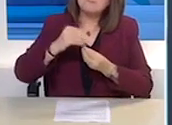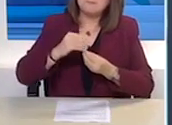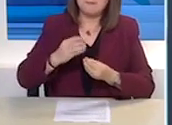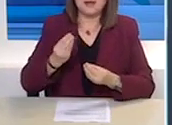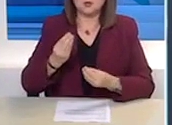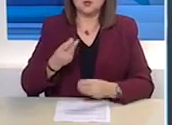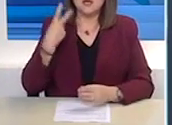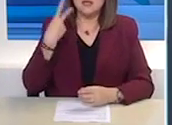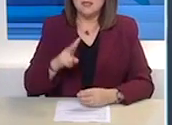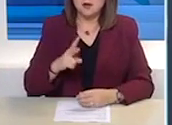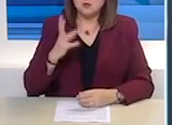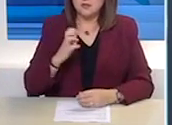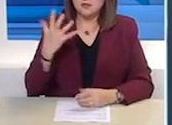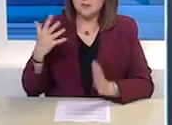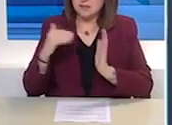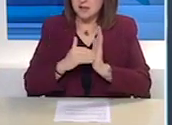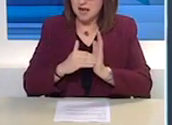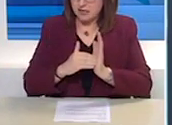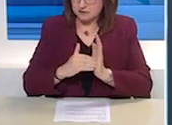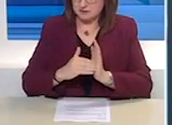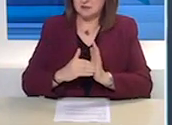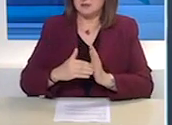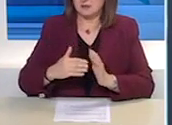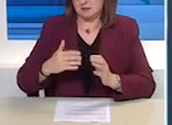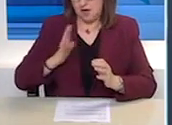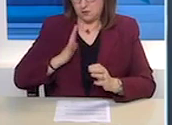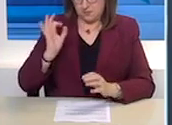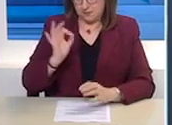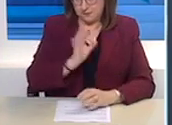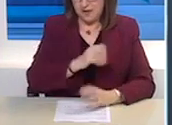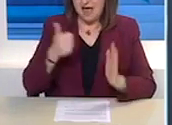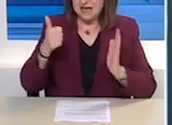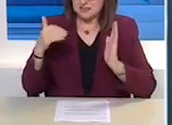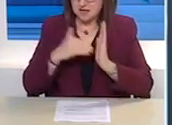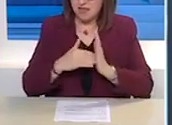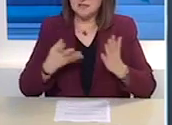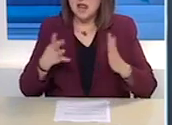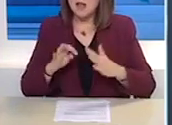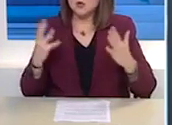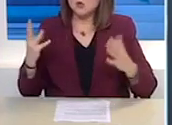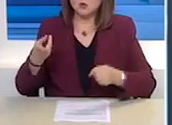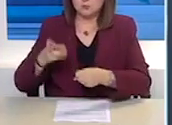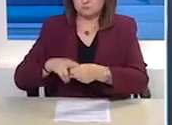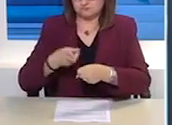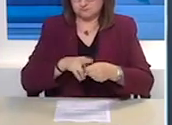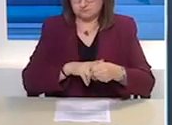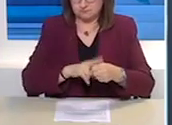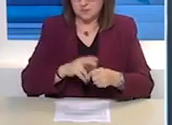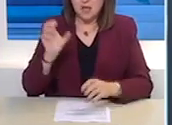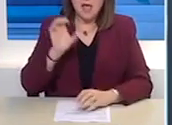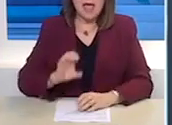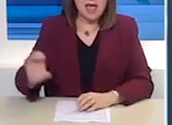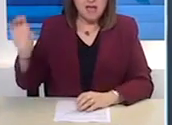245.000 κρούσματα και 6.098 νεκρούς. Στην Ευρώπη και το Ηνωμένο Βασίλειο, έως τις 3